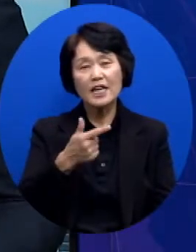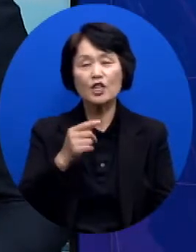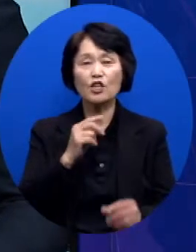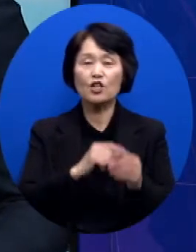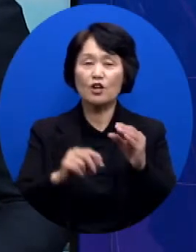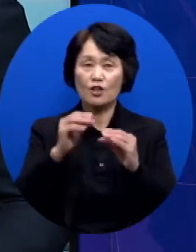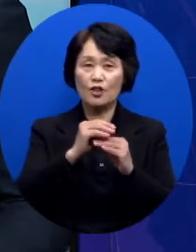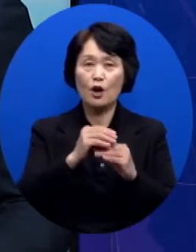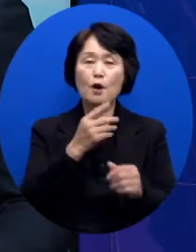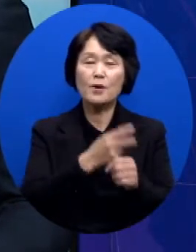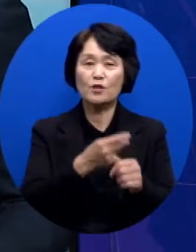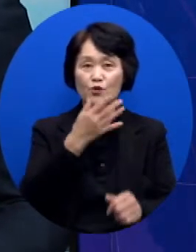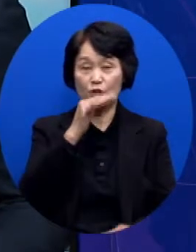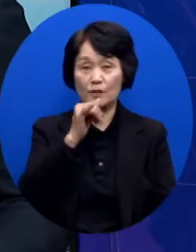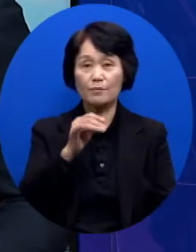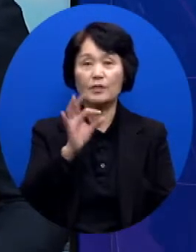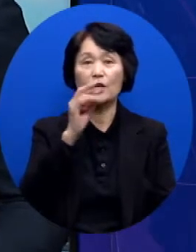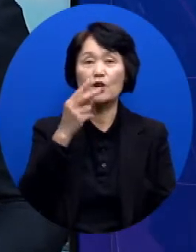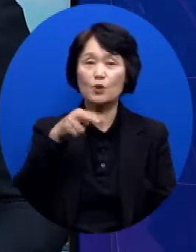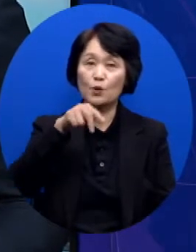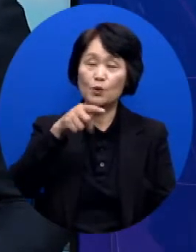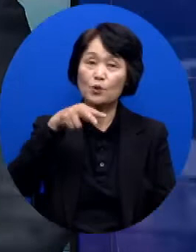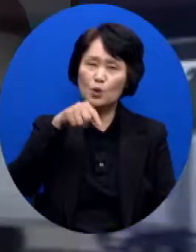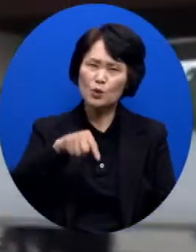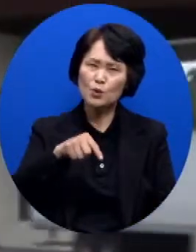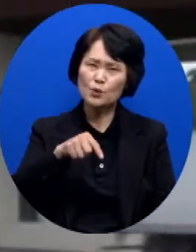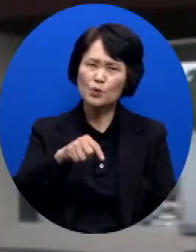요소수 품귀 현상이 갈수록 심화하고 있습니다.